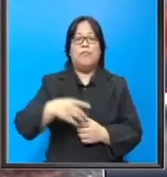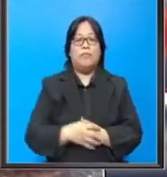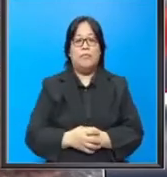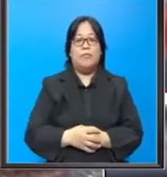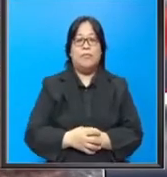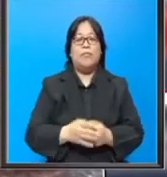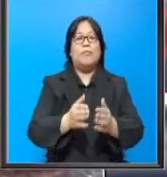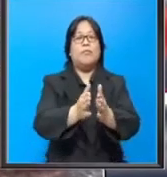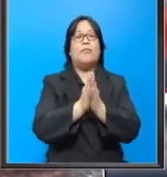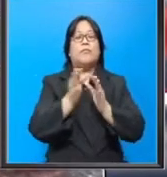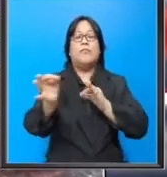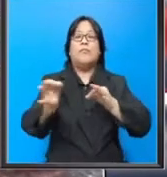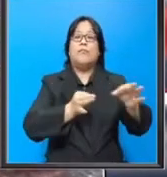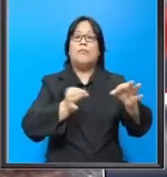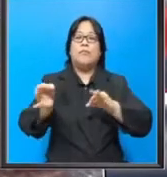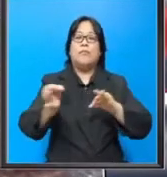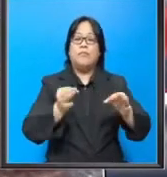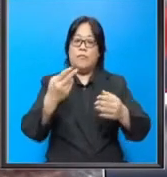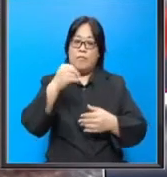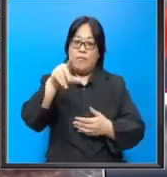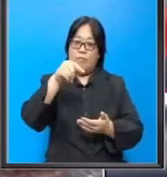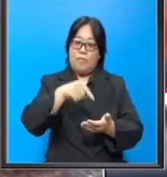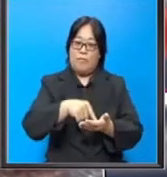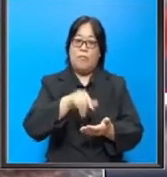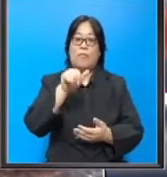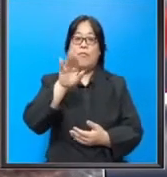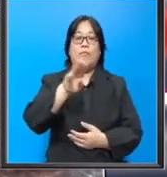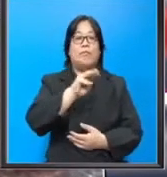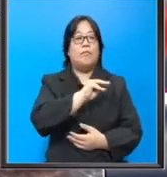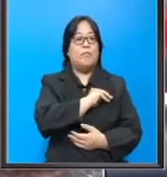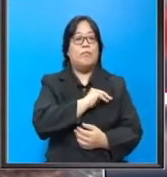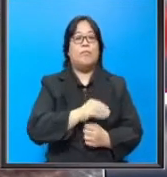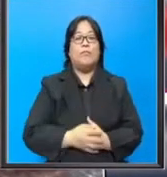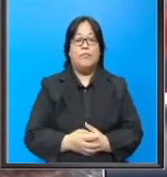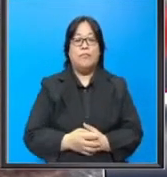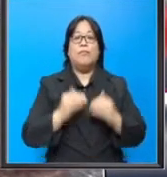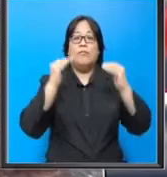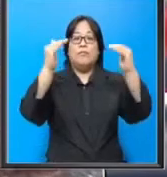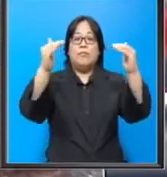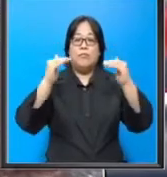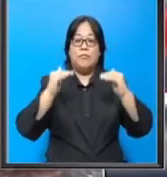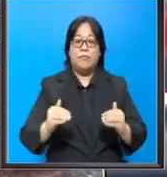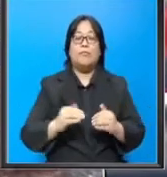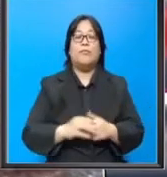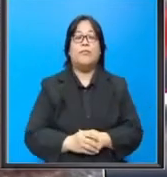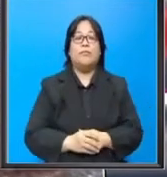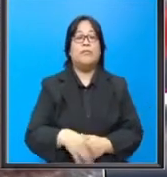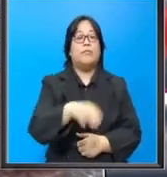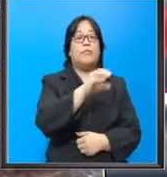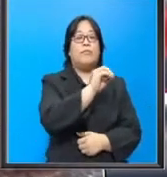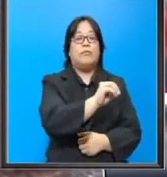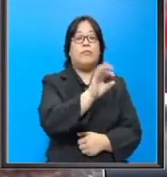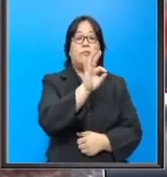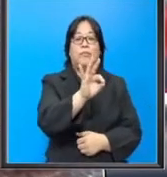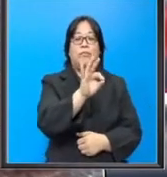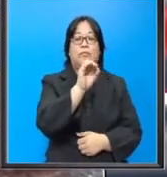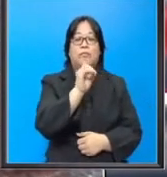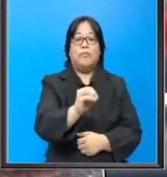Mohon penjelasan dalam hal ini yang mau menteri seharusnya kosong